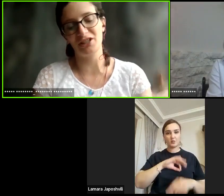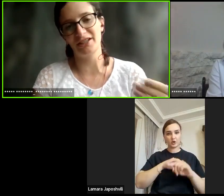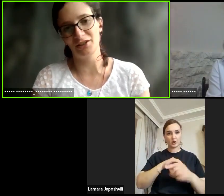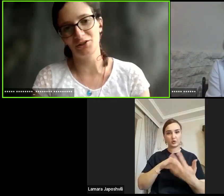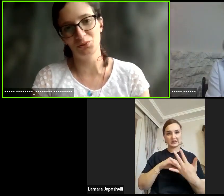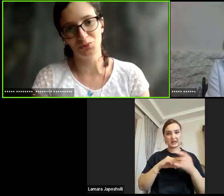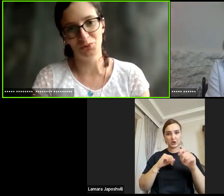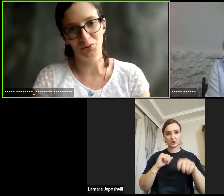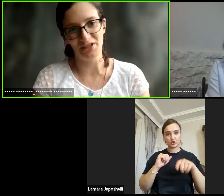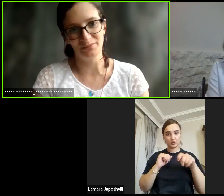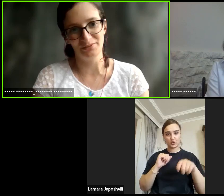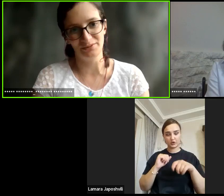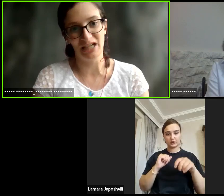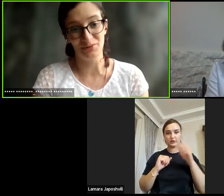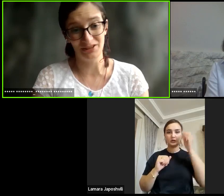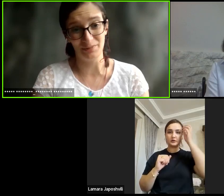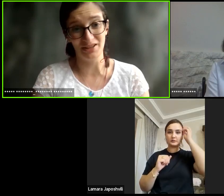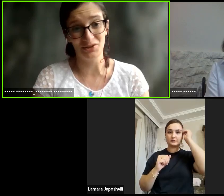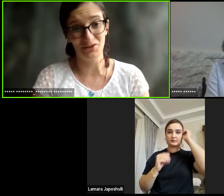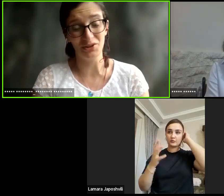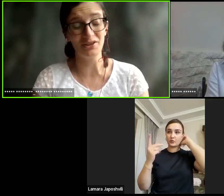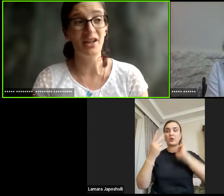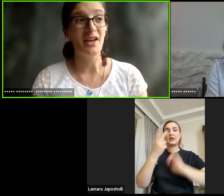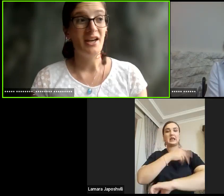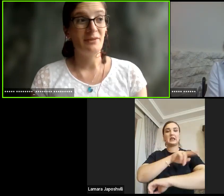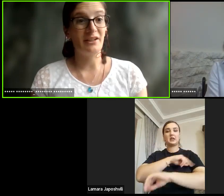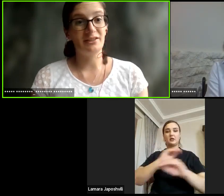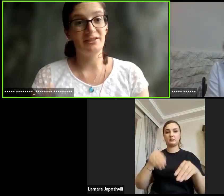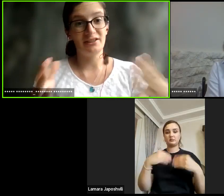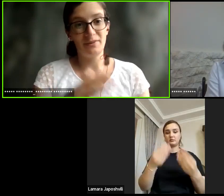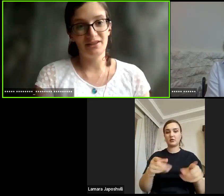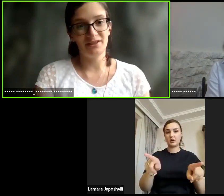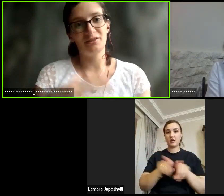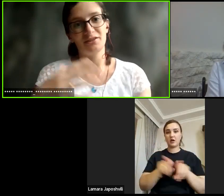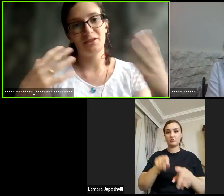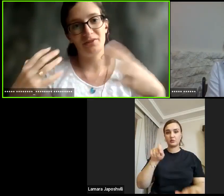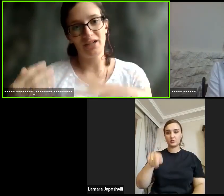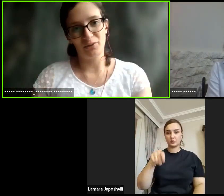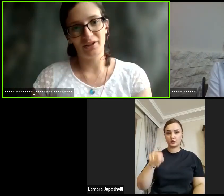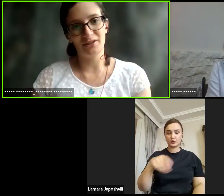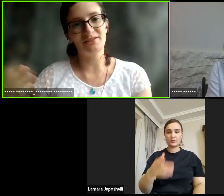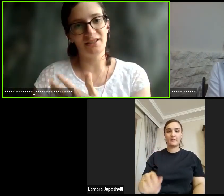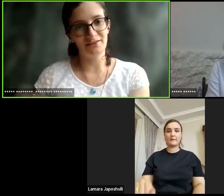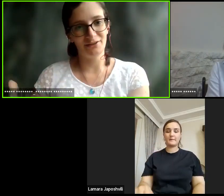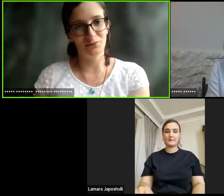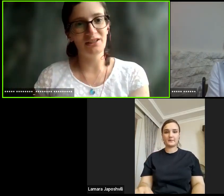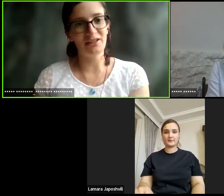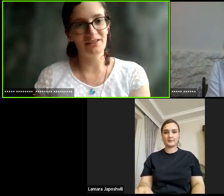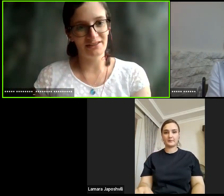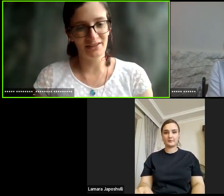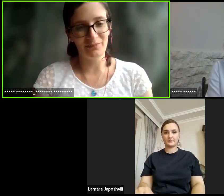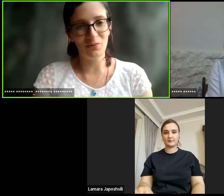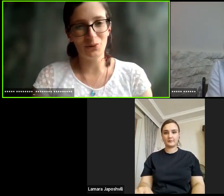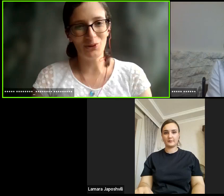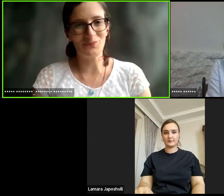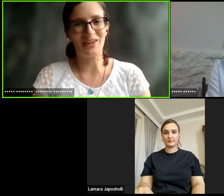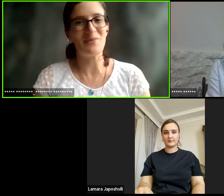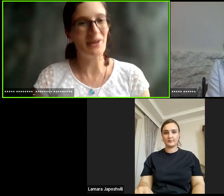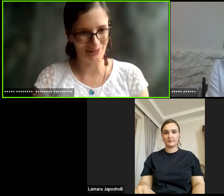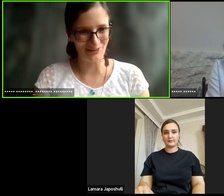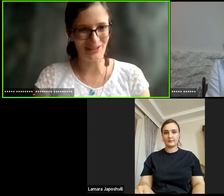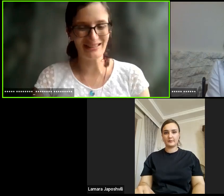ან თუნდაც კლინიკა თუ უზრუნველყოფს ამ მსგავსი ტიპის ხელჯოხით, მაგალითად ერთი პაციენტის შემდეგ გამოიყენებს და ძალიან უტილიზაცია ხდება